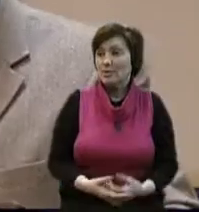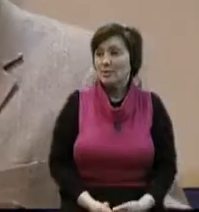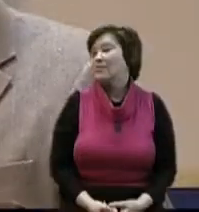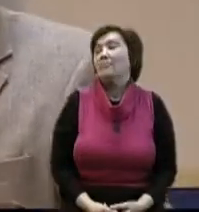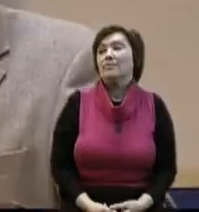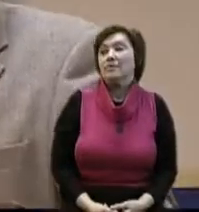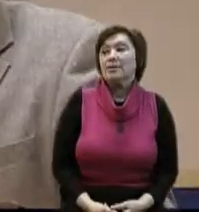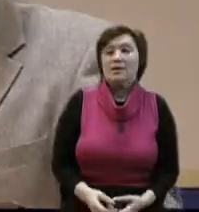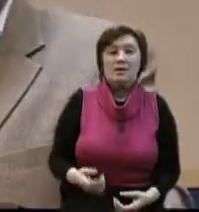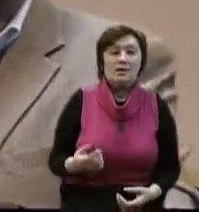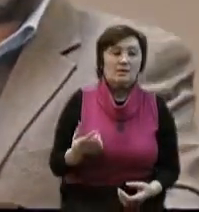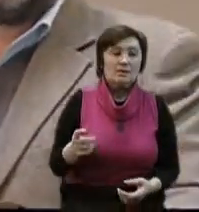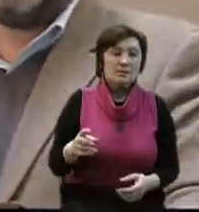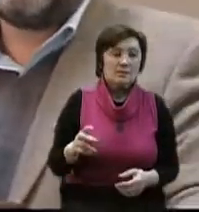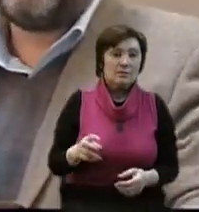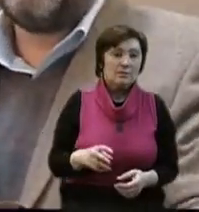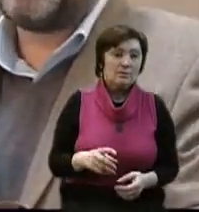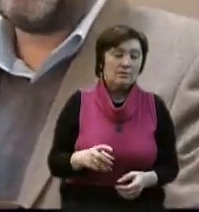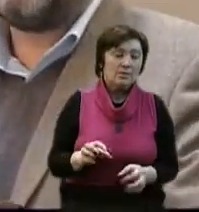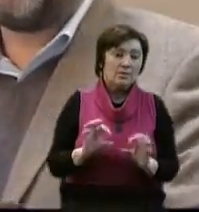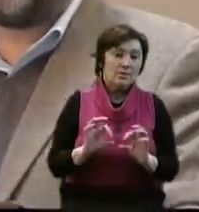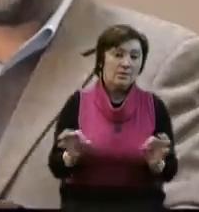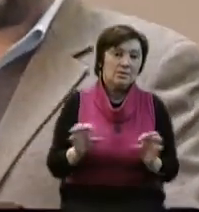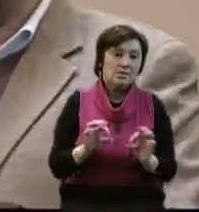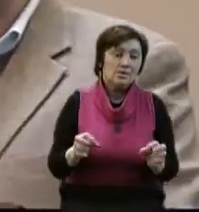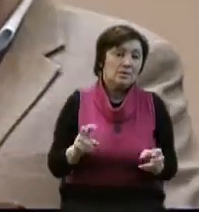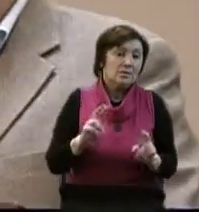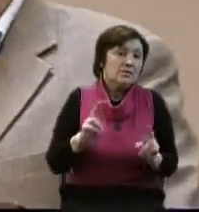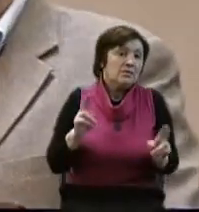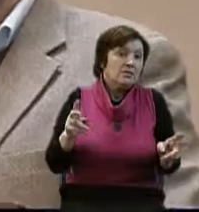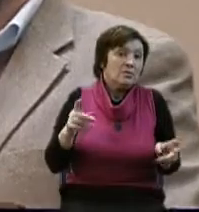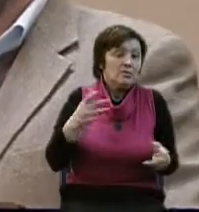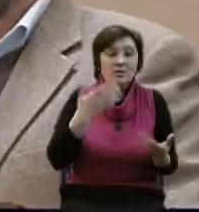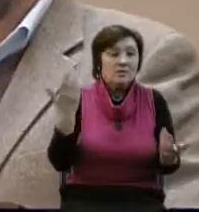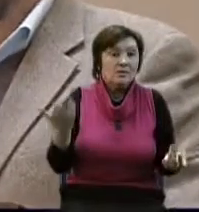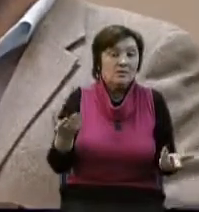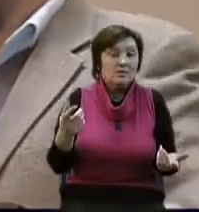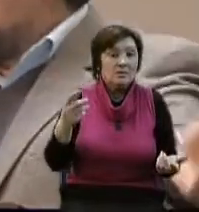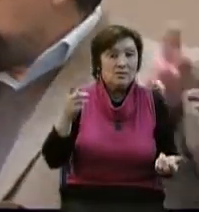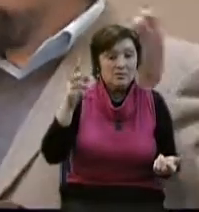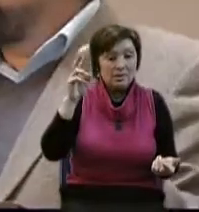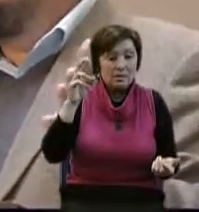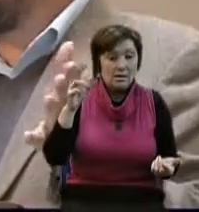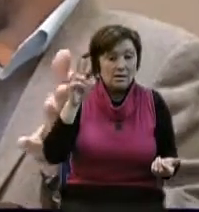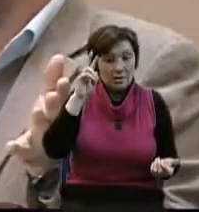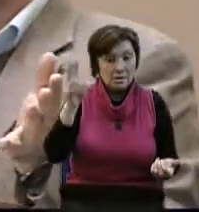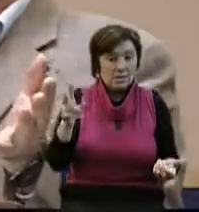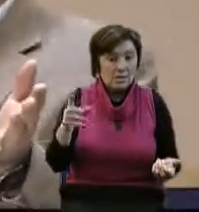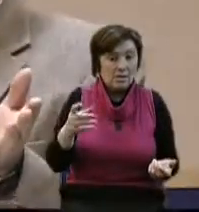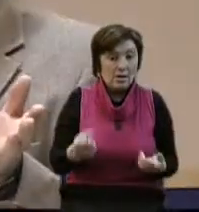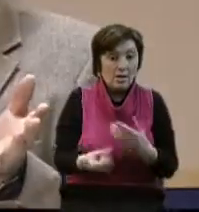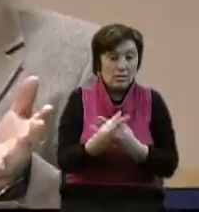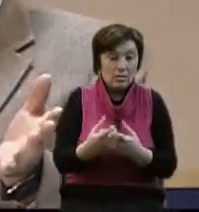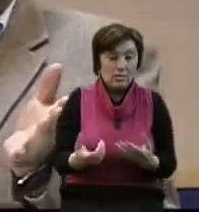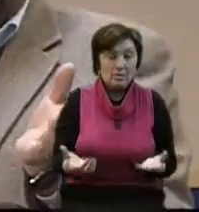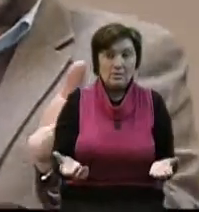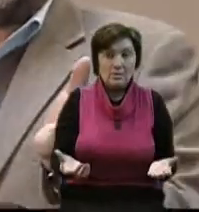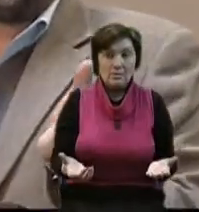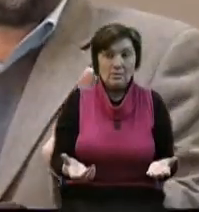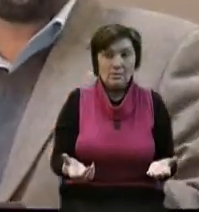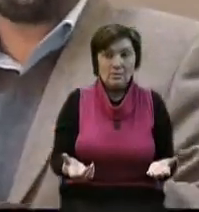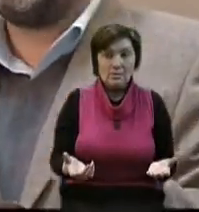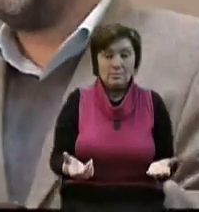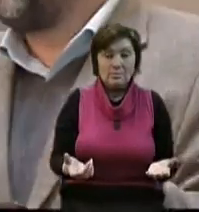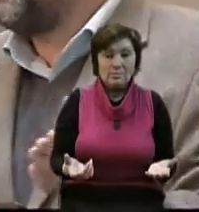по этому вопросу, никто не знает. Никто не может объяснить, откуда они взялись. Откуда они пришли. Наверное, самым